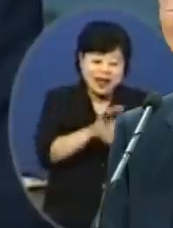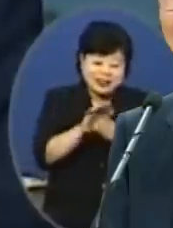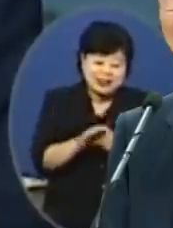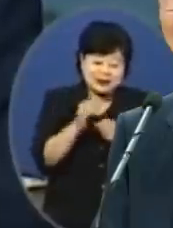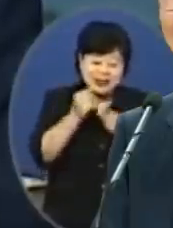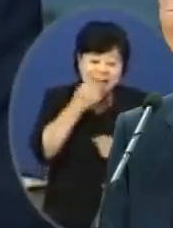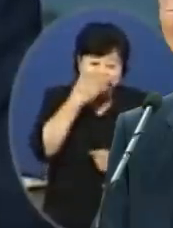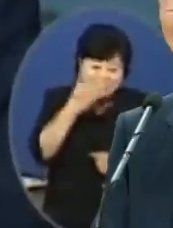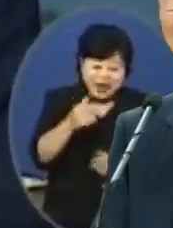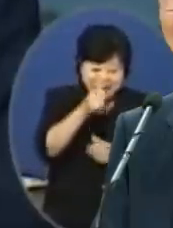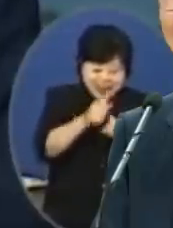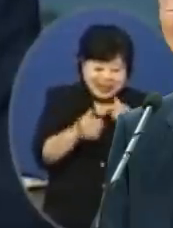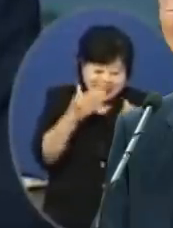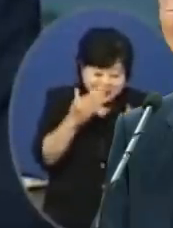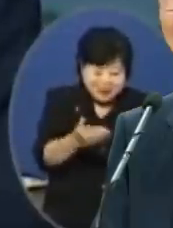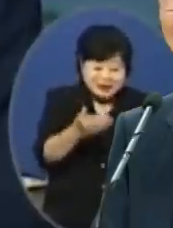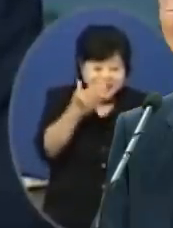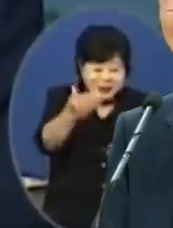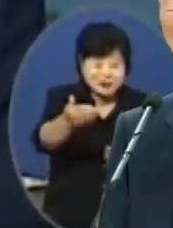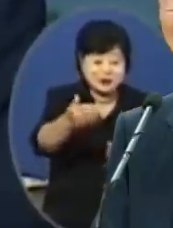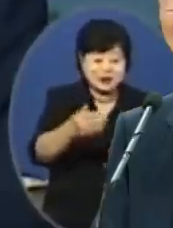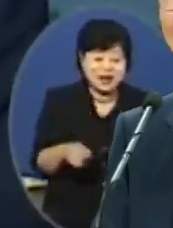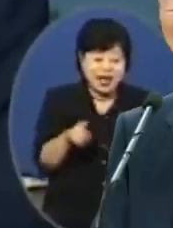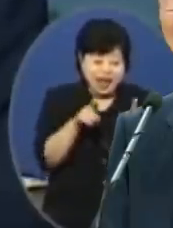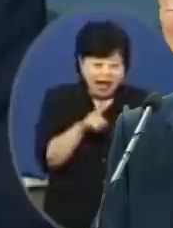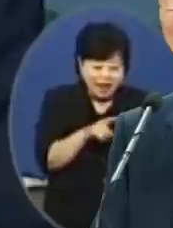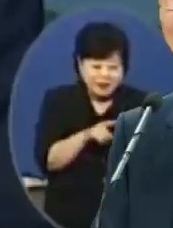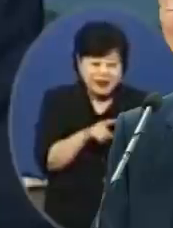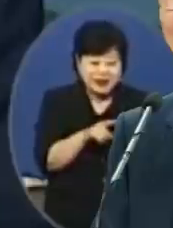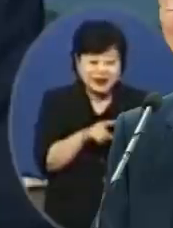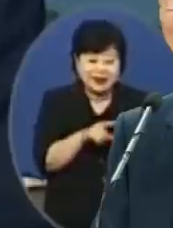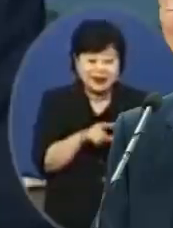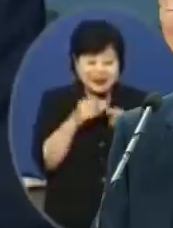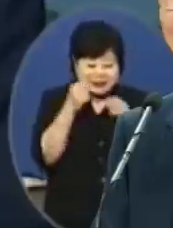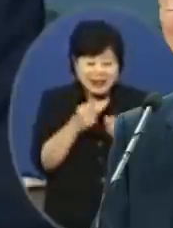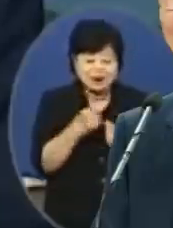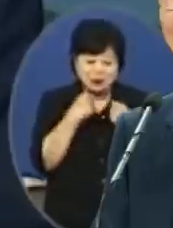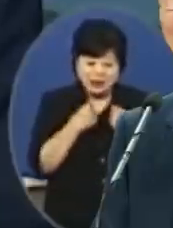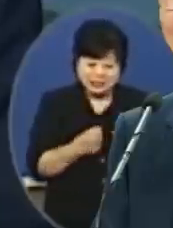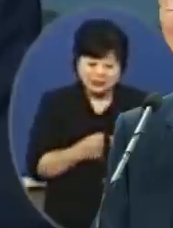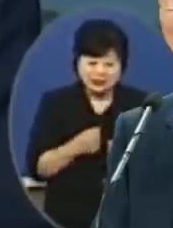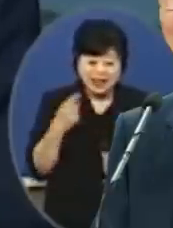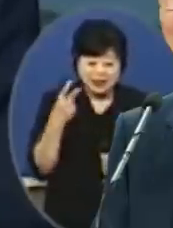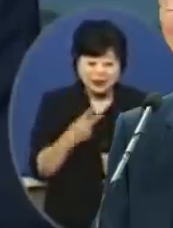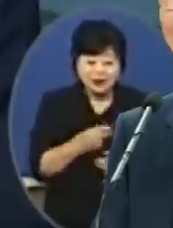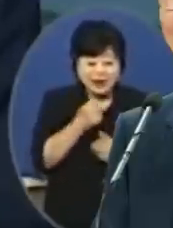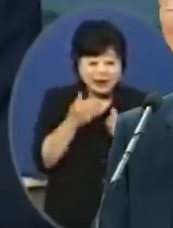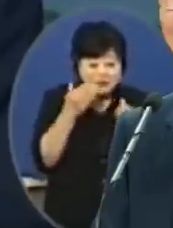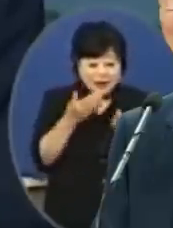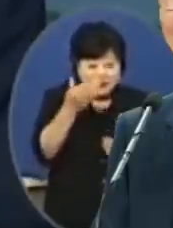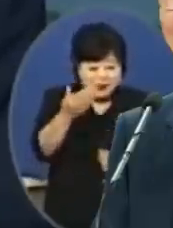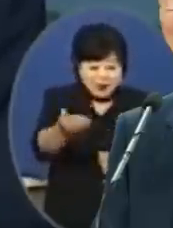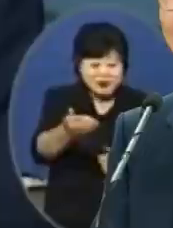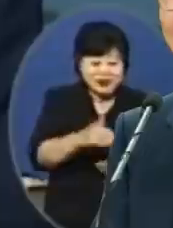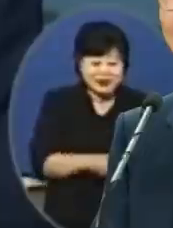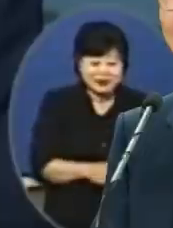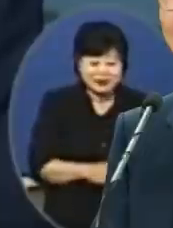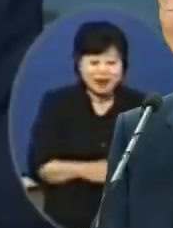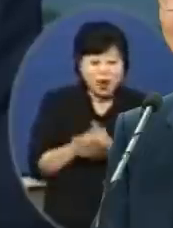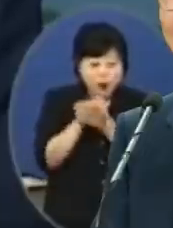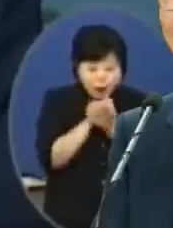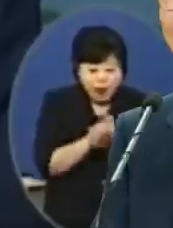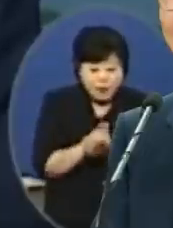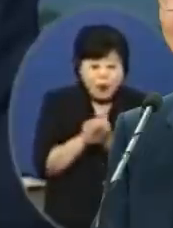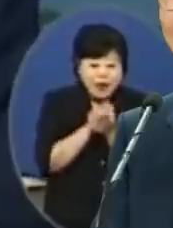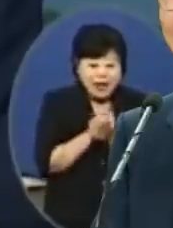살 수 있도록 하나님께서 여러분과 함께 살고 계십니다. 그뿐 아니라 하나님이 여러분에게